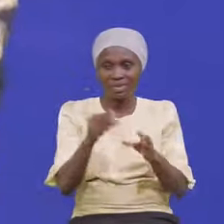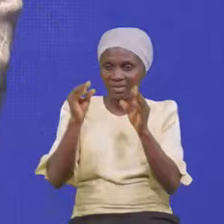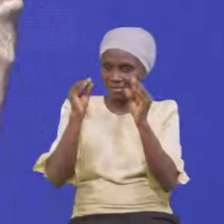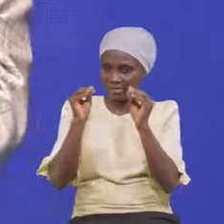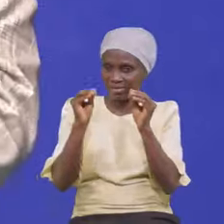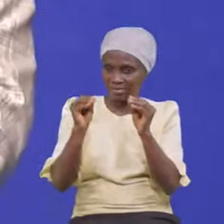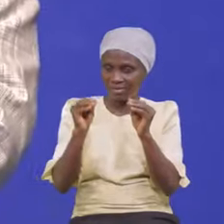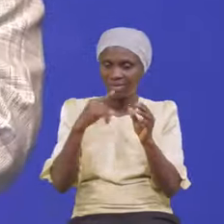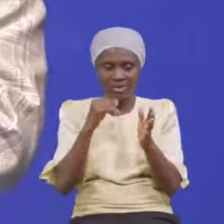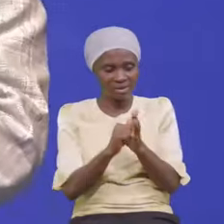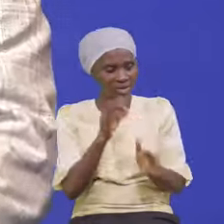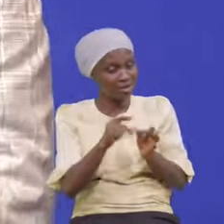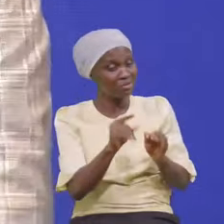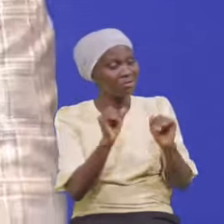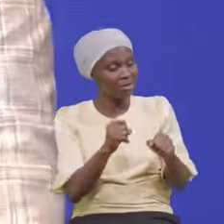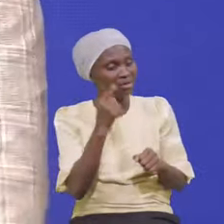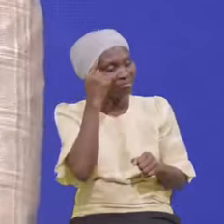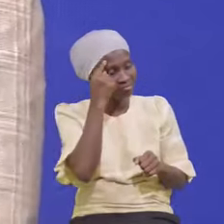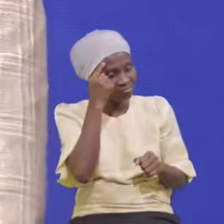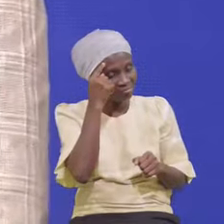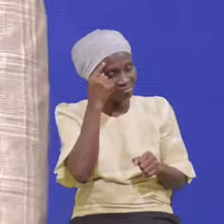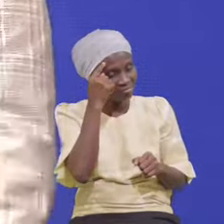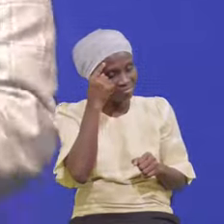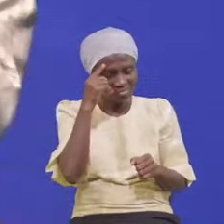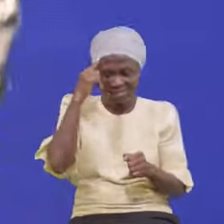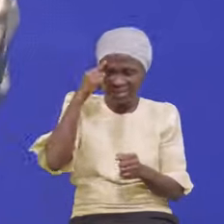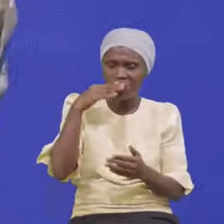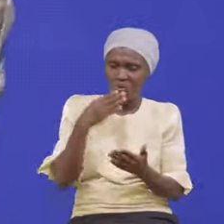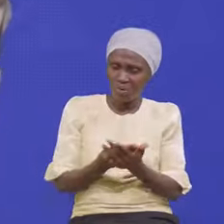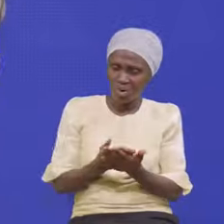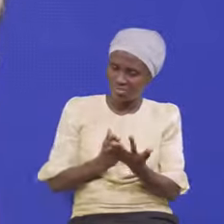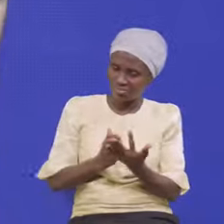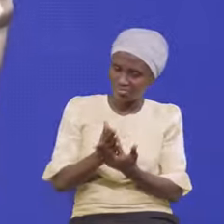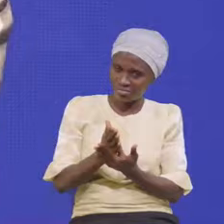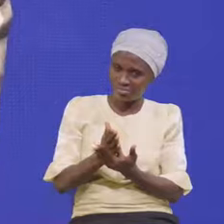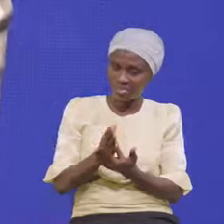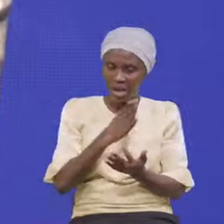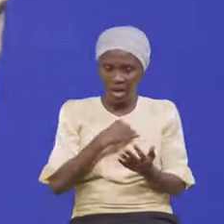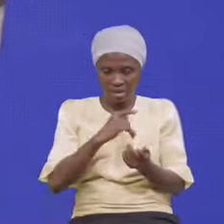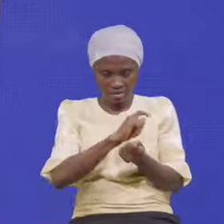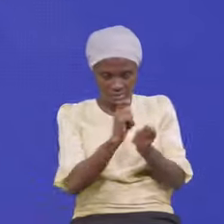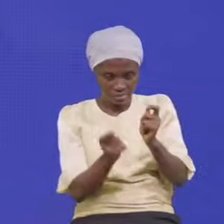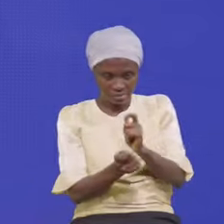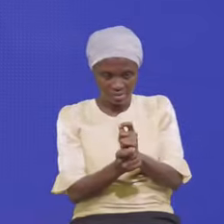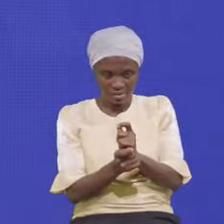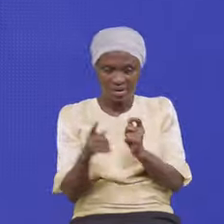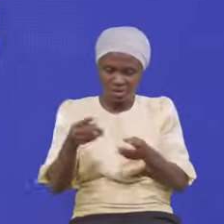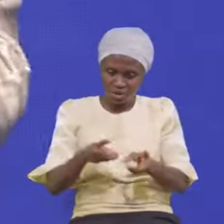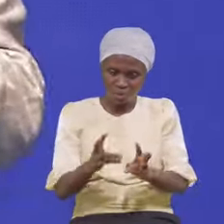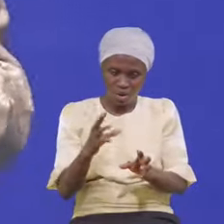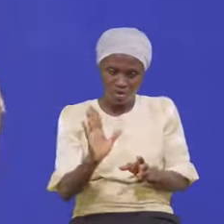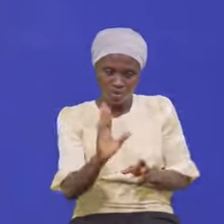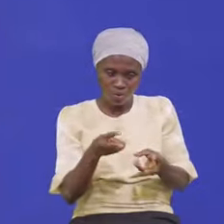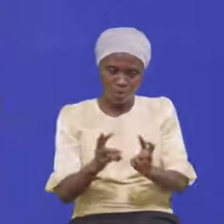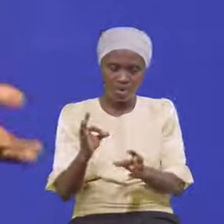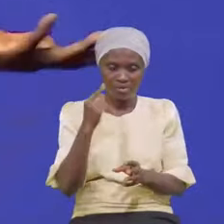can meditate your way through, ఏదైనా ధ్యానం చేయగలిగితే, and change your way of thinking, మీ